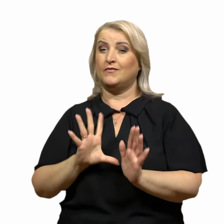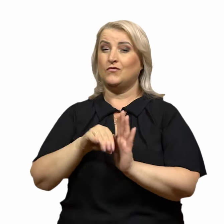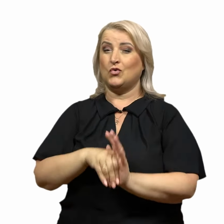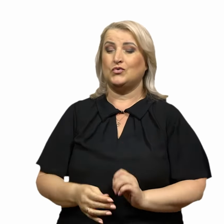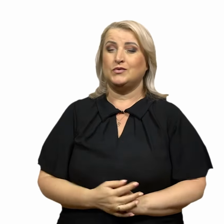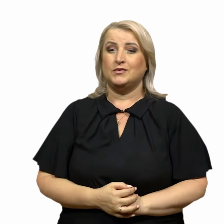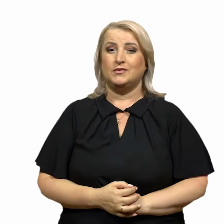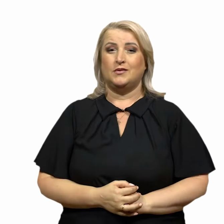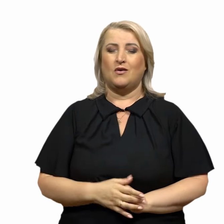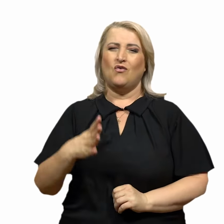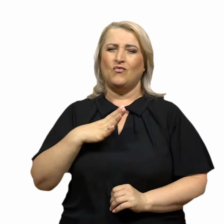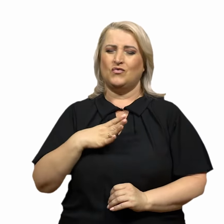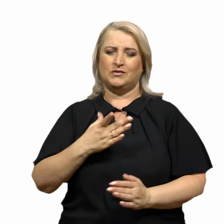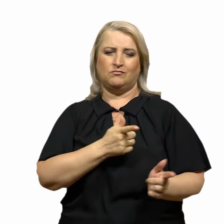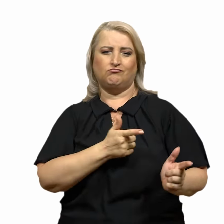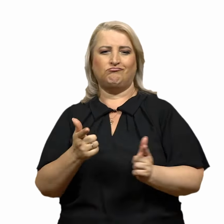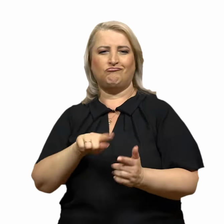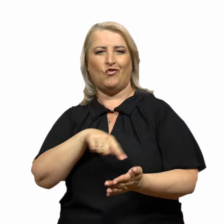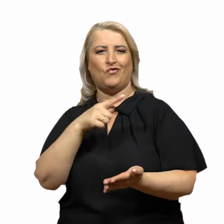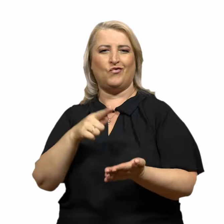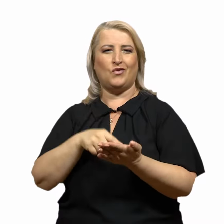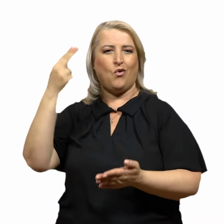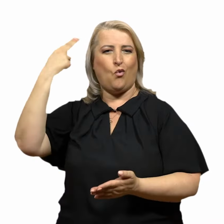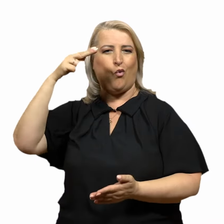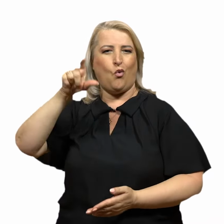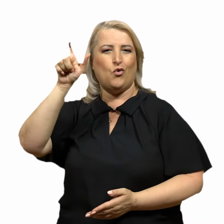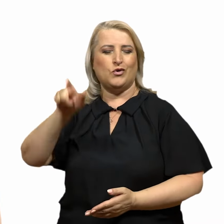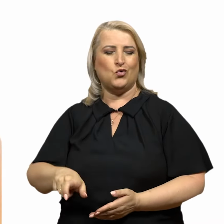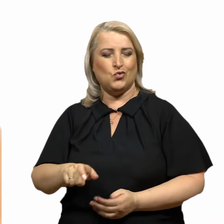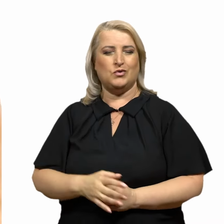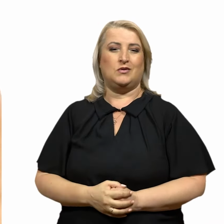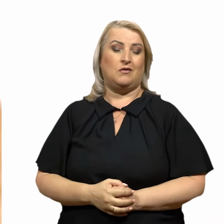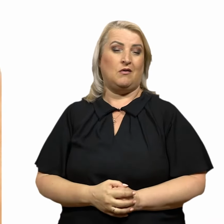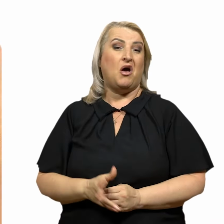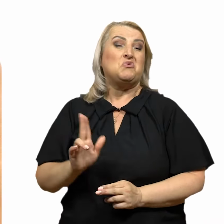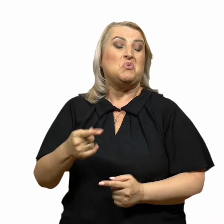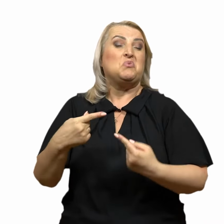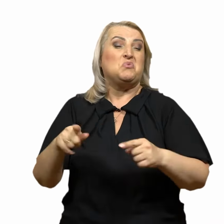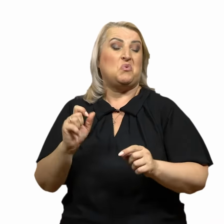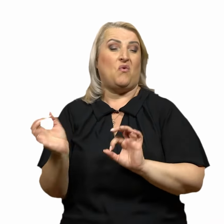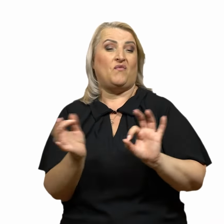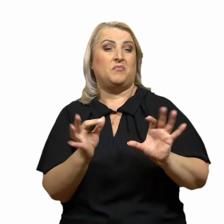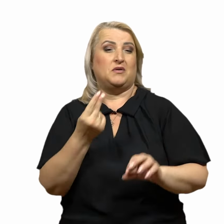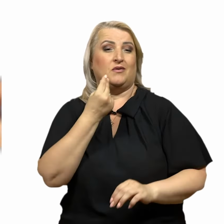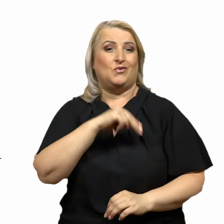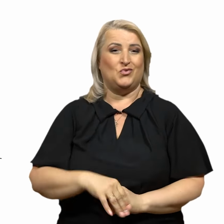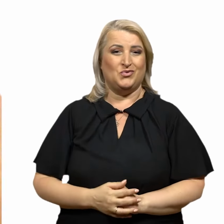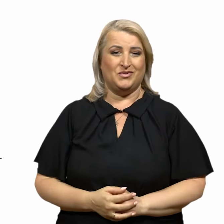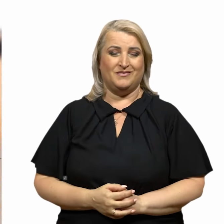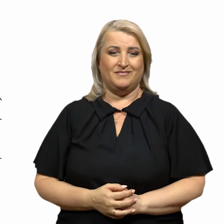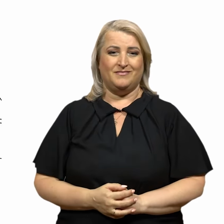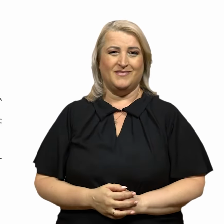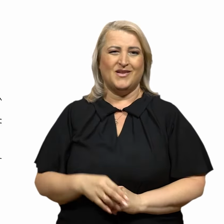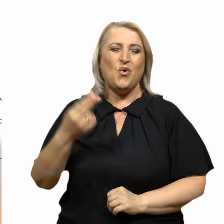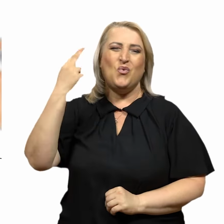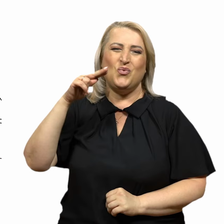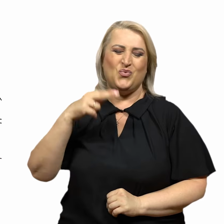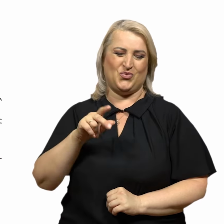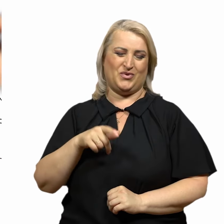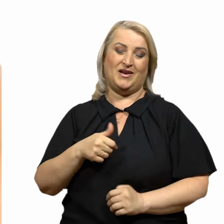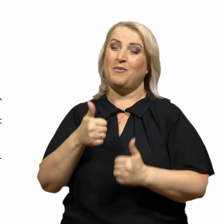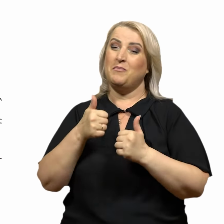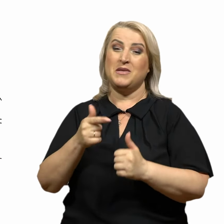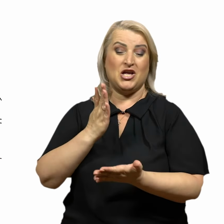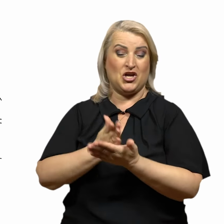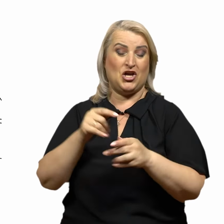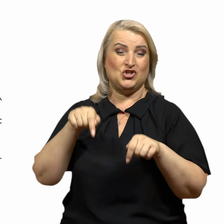A pregătit o serie de întrebări pentru unchiul Matei. Cine altul, dacă nu el, îi va explica mai bine? Unchiule, ce bine că ești